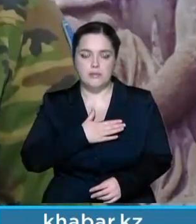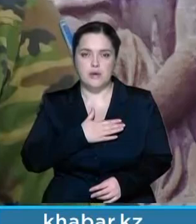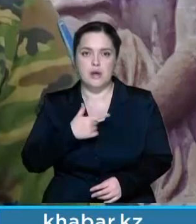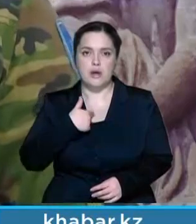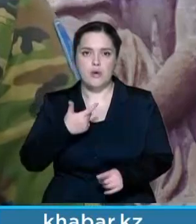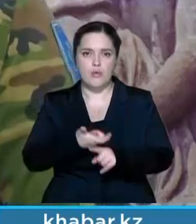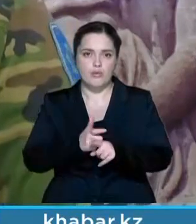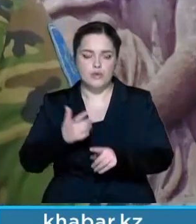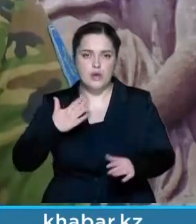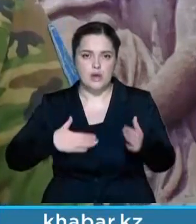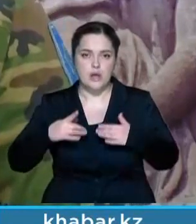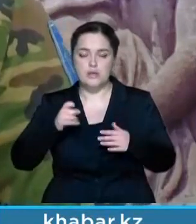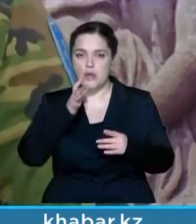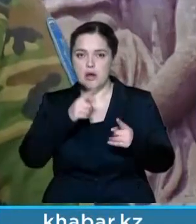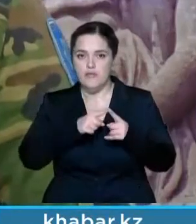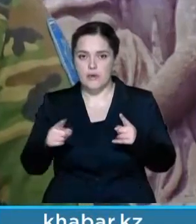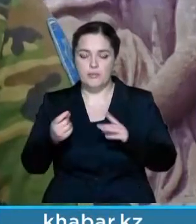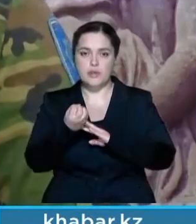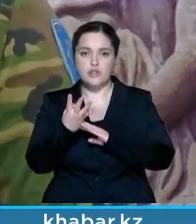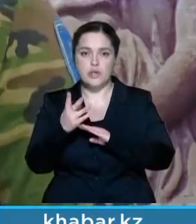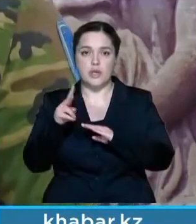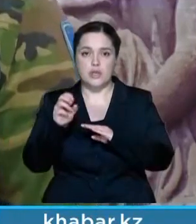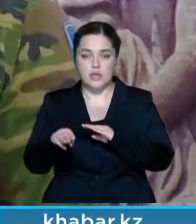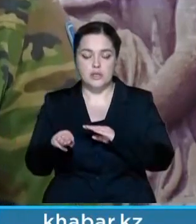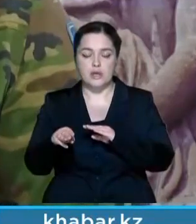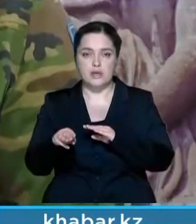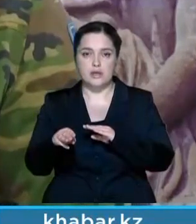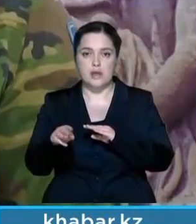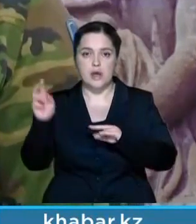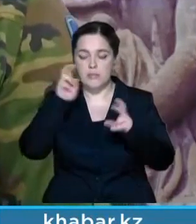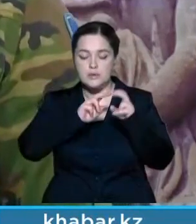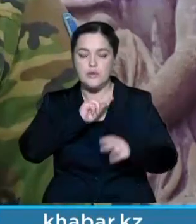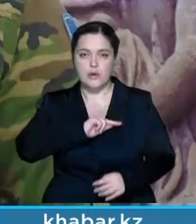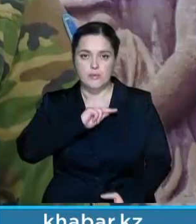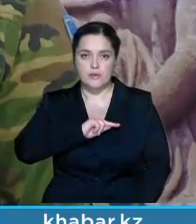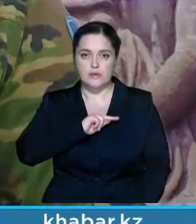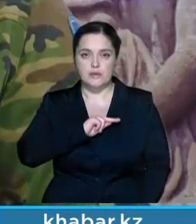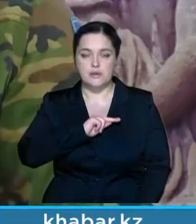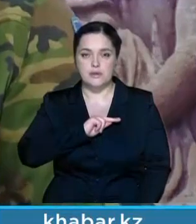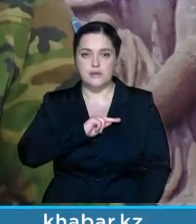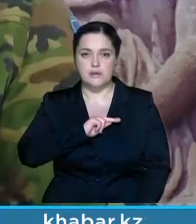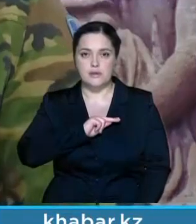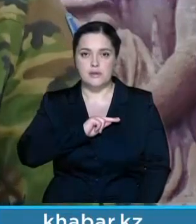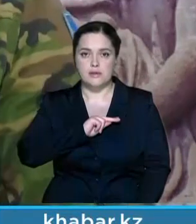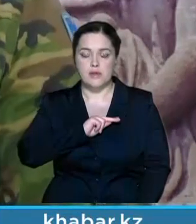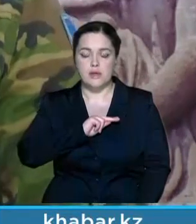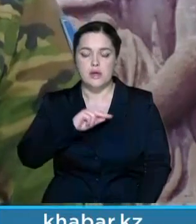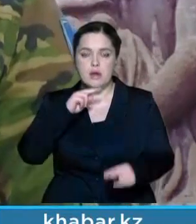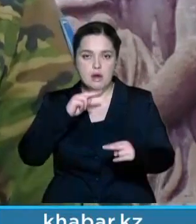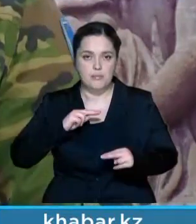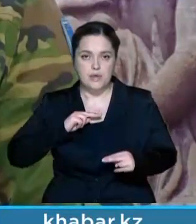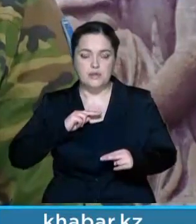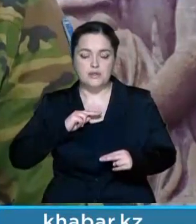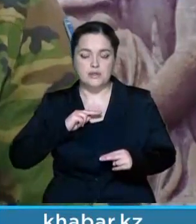очень рад, что за эти 14 лет, которые проводим огромную работу поисковую, наконец обратили